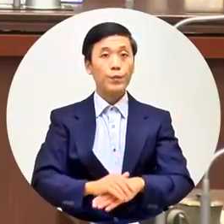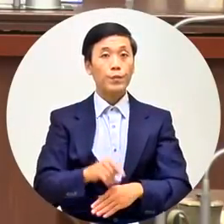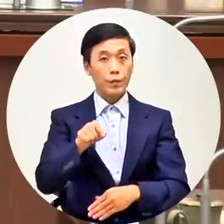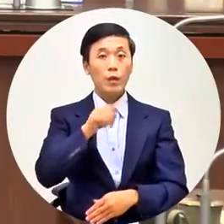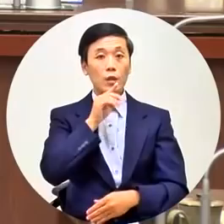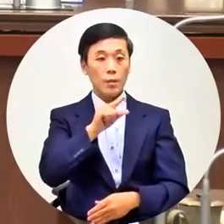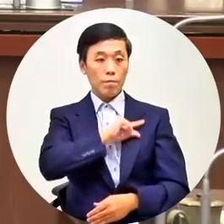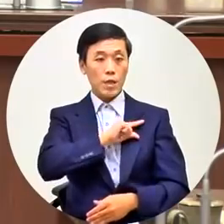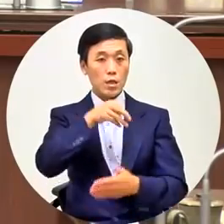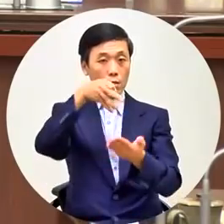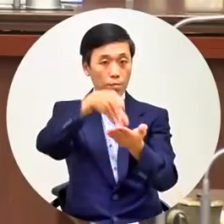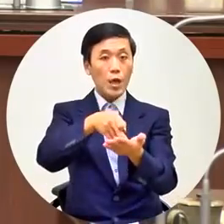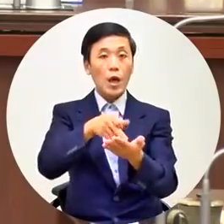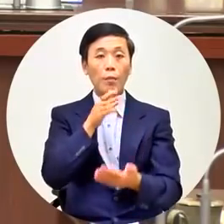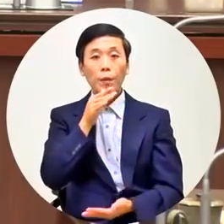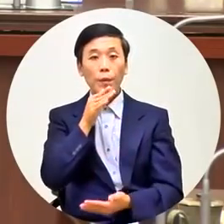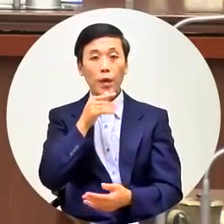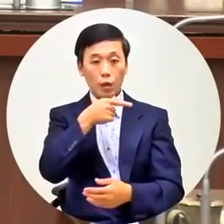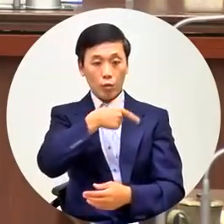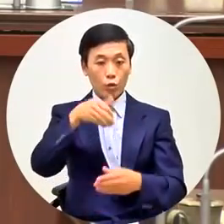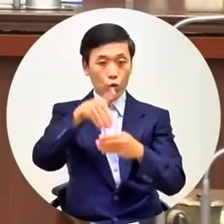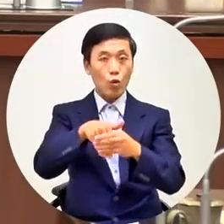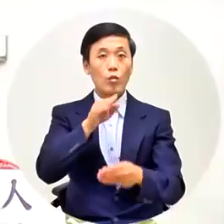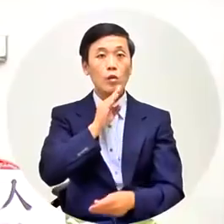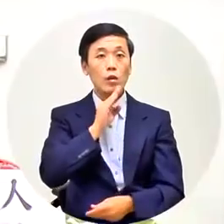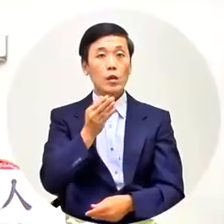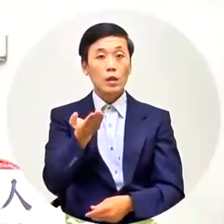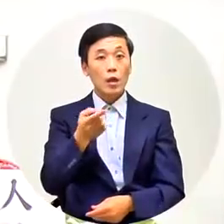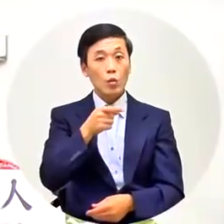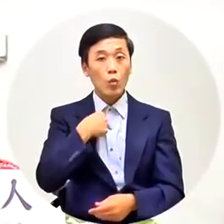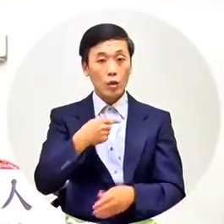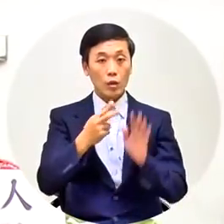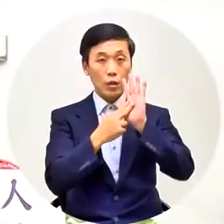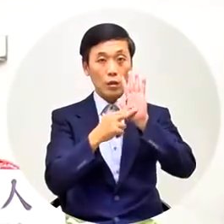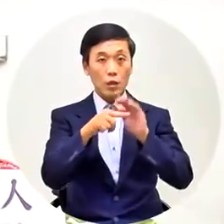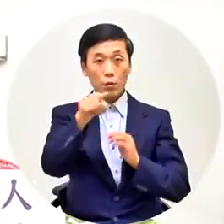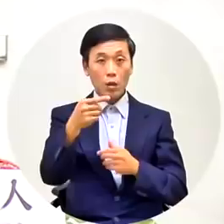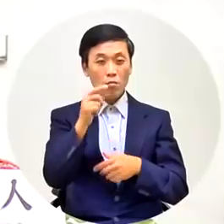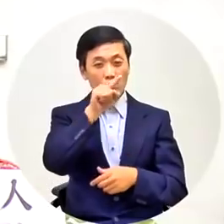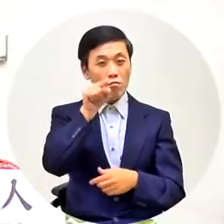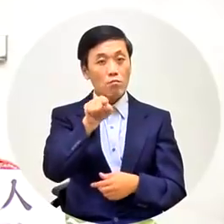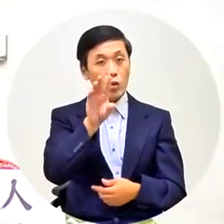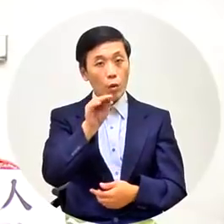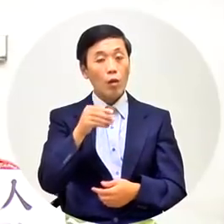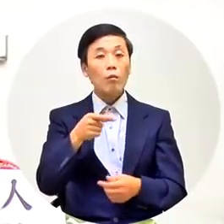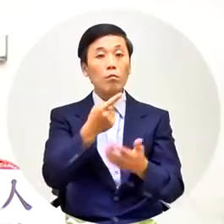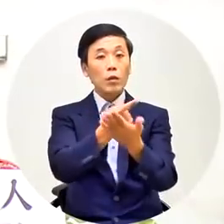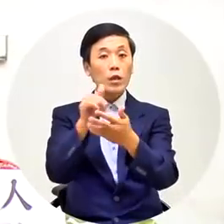上报告，不知道有任何的问题吗？ 各位议员还有没有不清楚？来，请康议员。